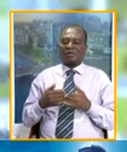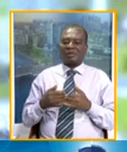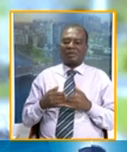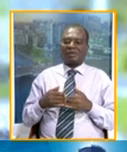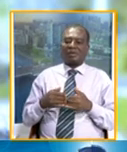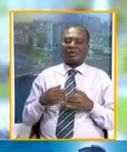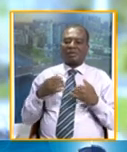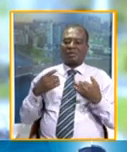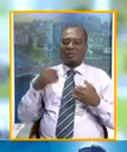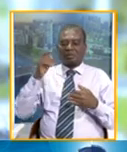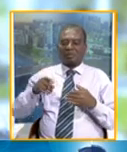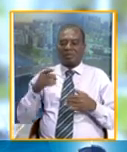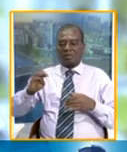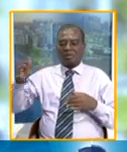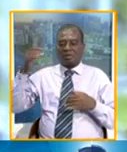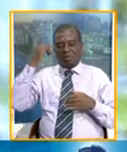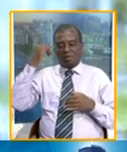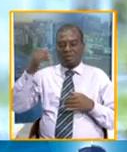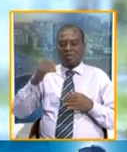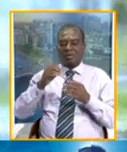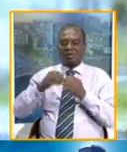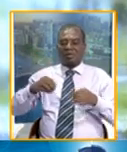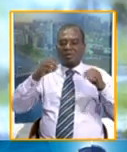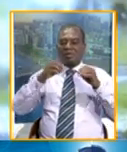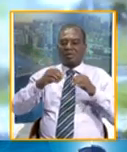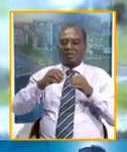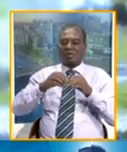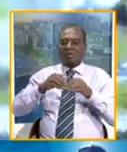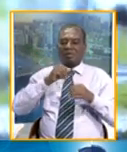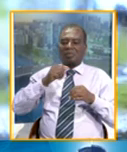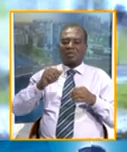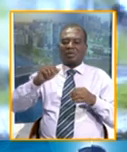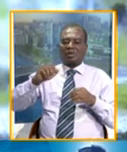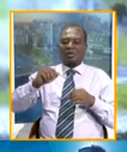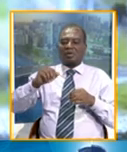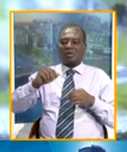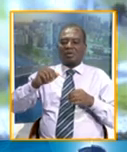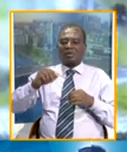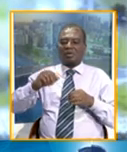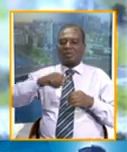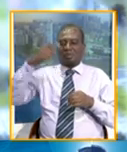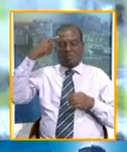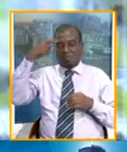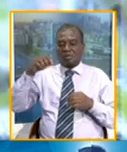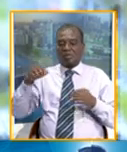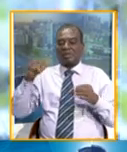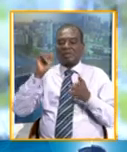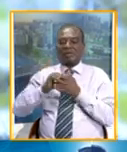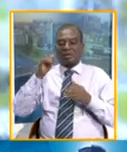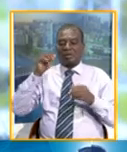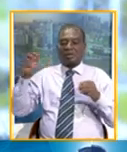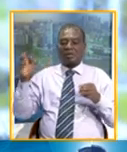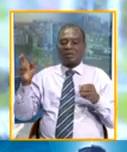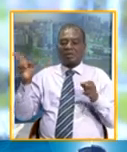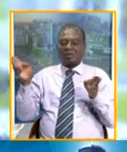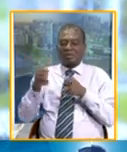médicaux appropriés, une initiative de l'organisation non gouvernementale Children's Hope. La petite Marie-Eva,